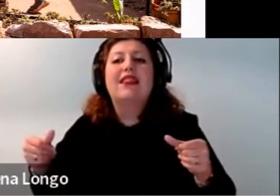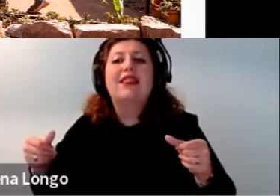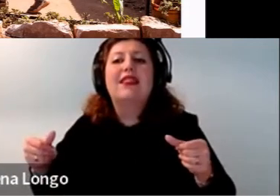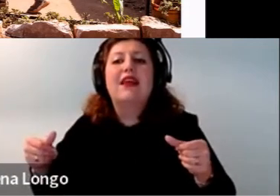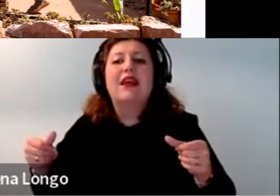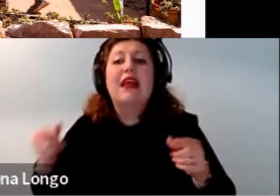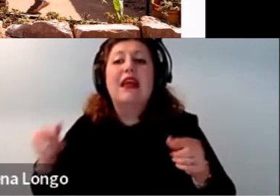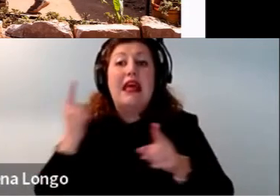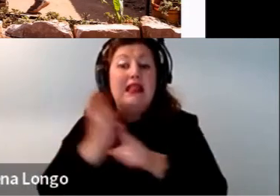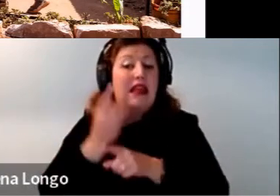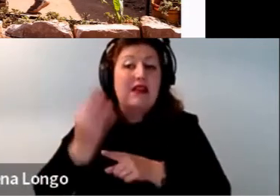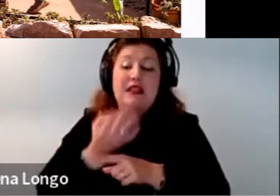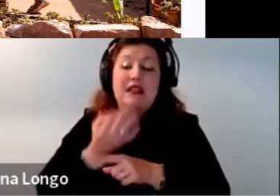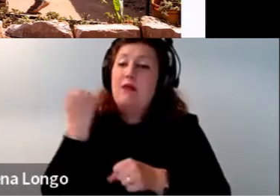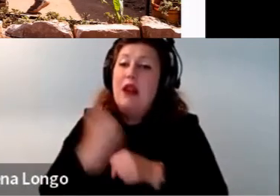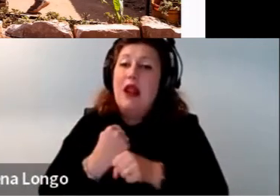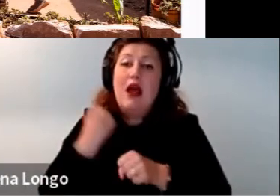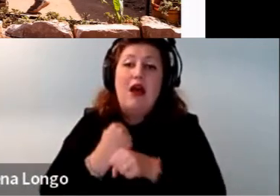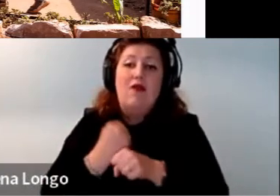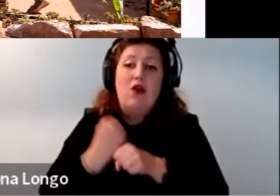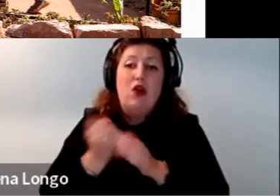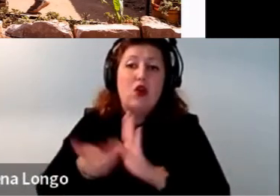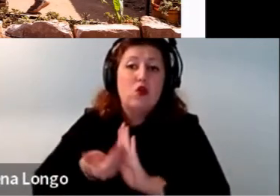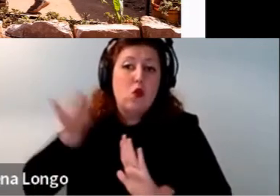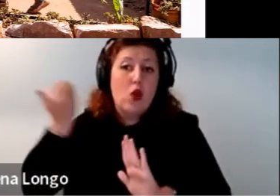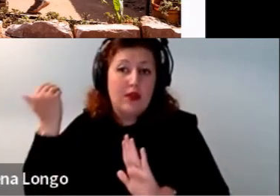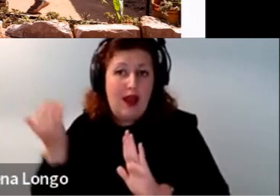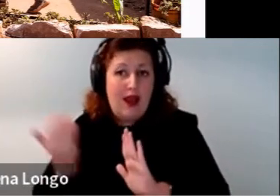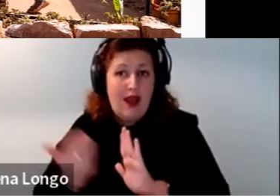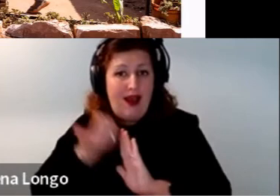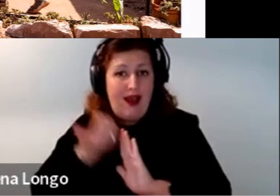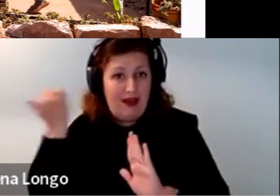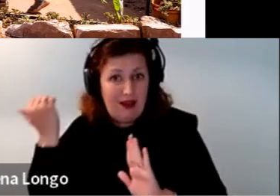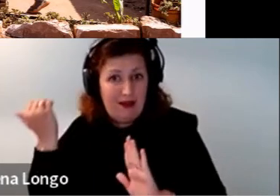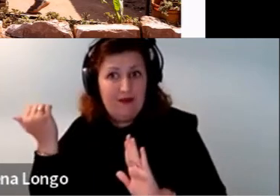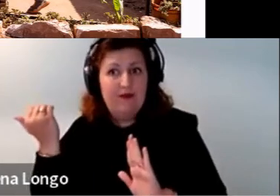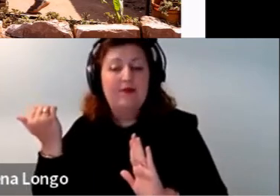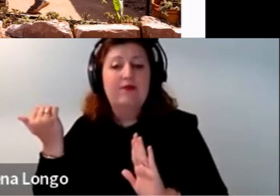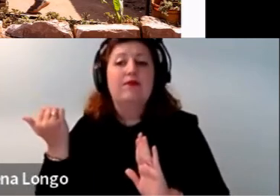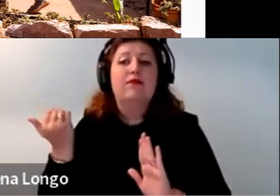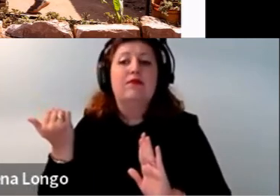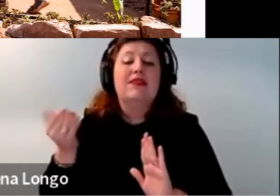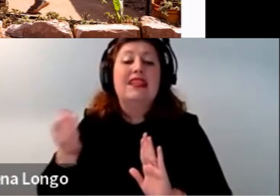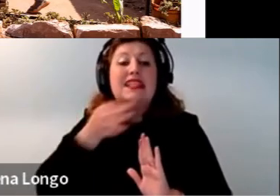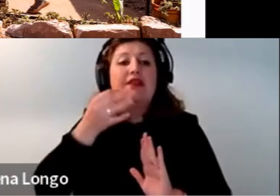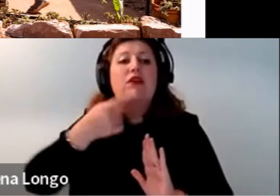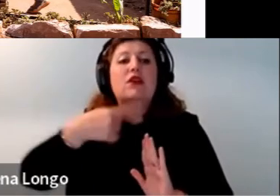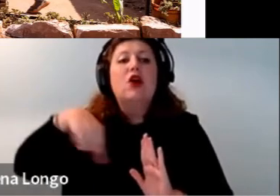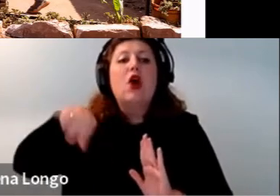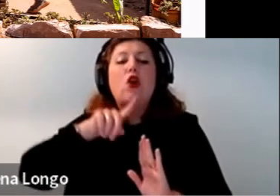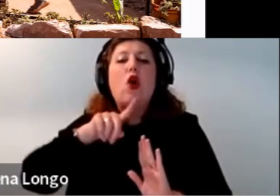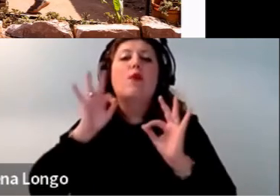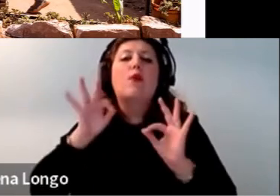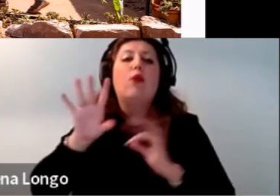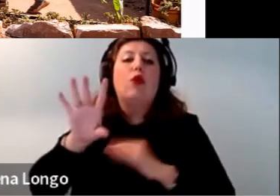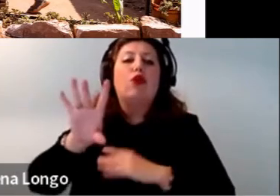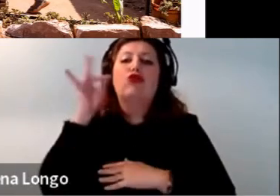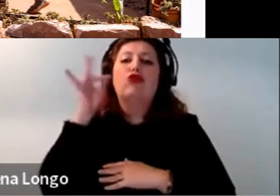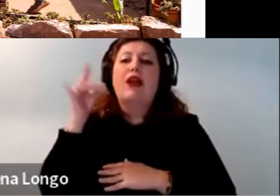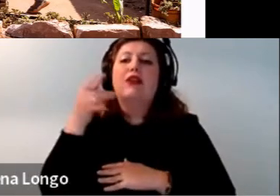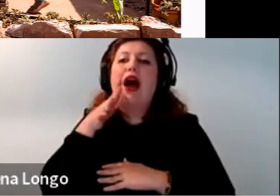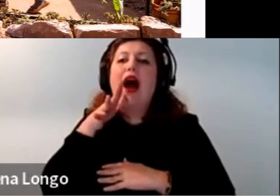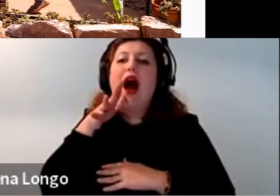manutenzione per essere svuotata, perché abbiamo scelto noi, dal punto di vista tecnico, di far sì che sia in qualche modo una